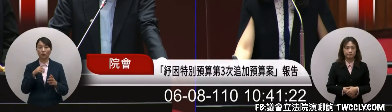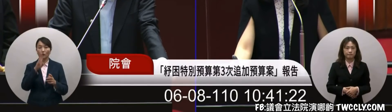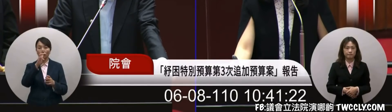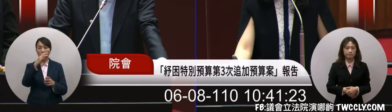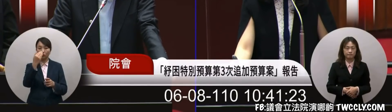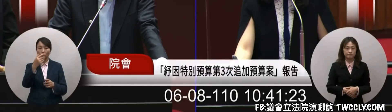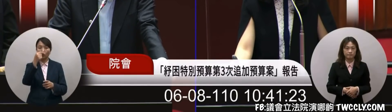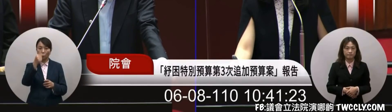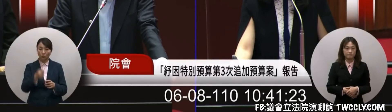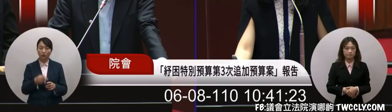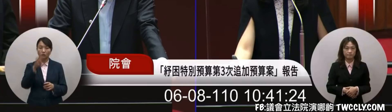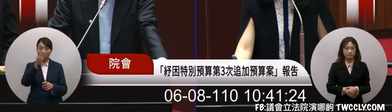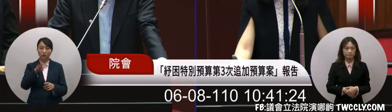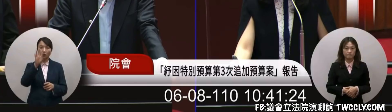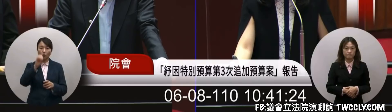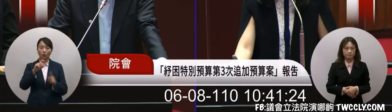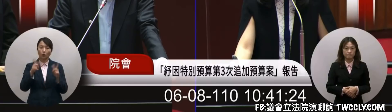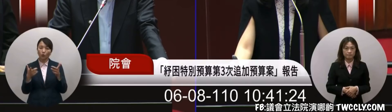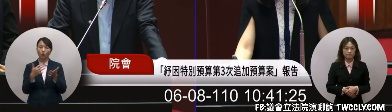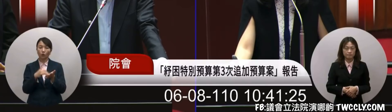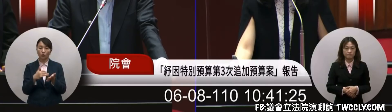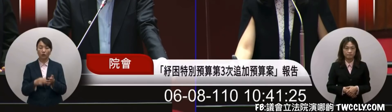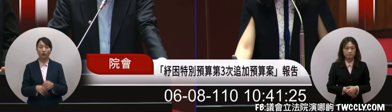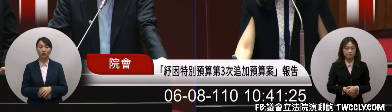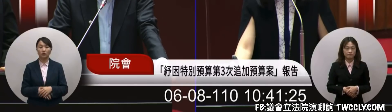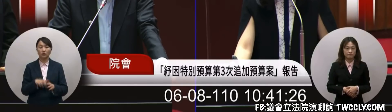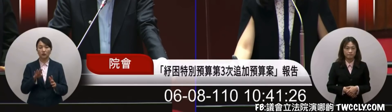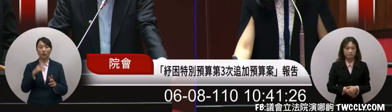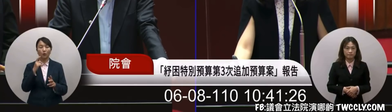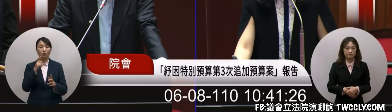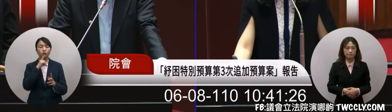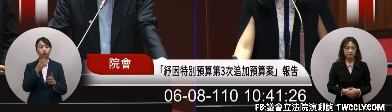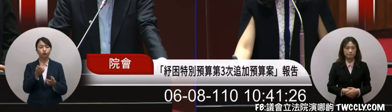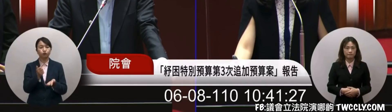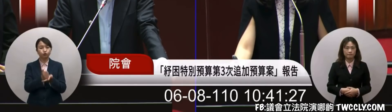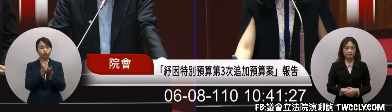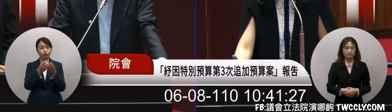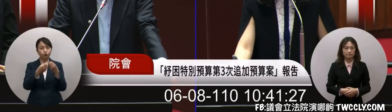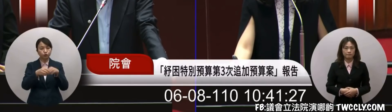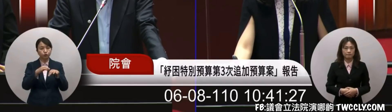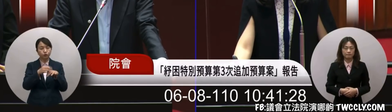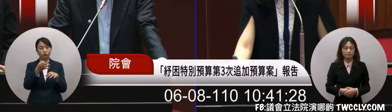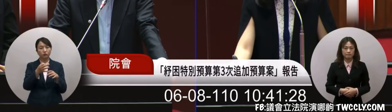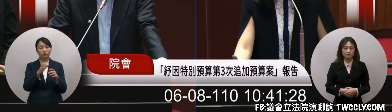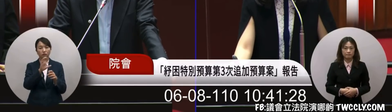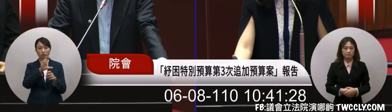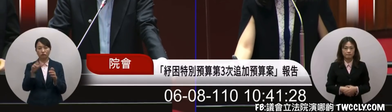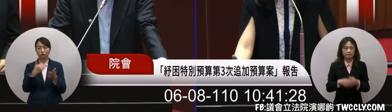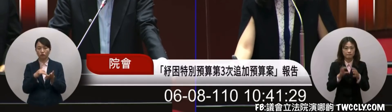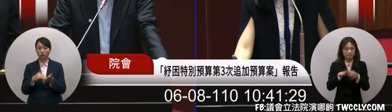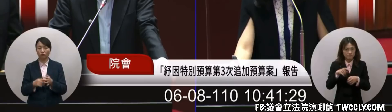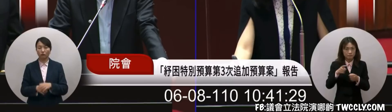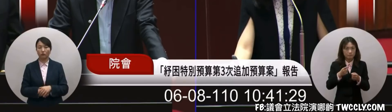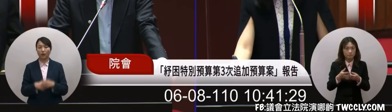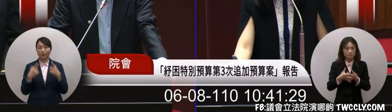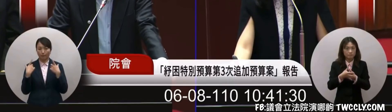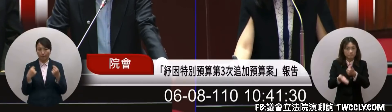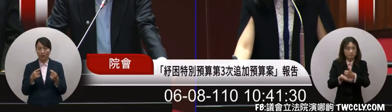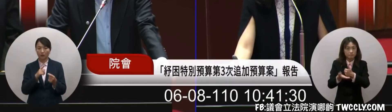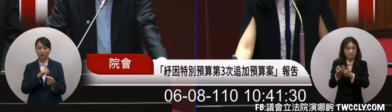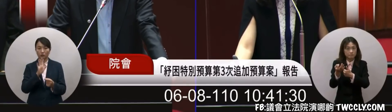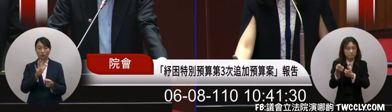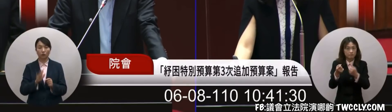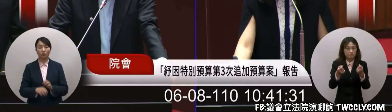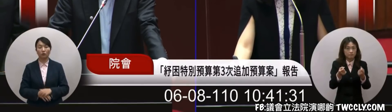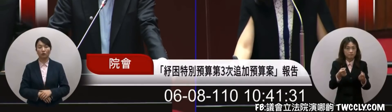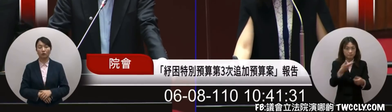39亿在3000万这样约率来算，不过我们都是用一个奖励金的方式来做。我们本来 就有一个，所以你的奖励金一剂疫苗是规划